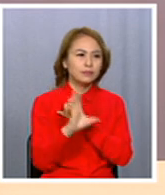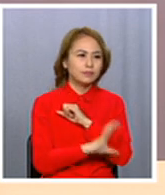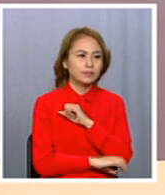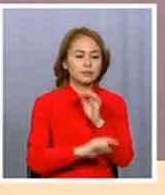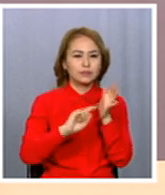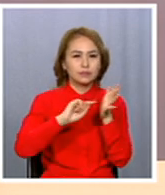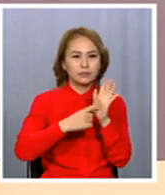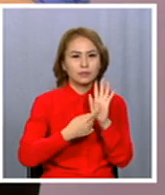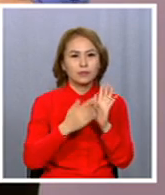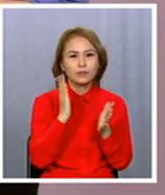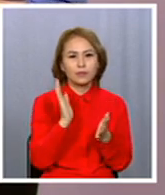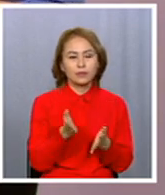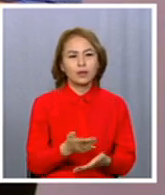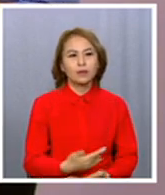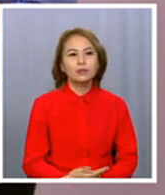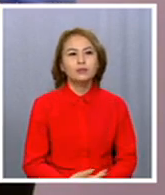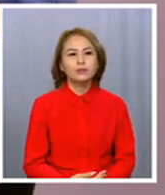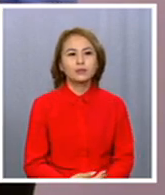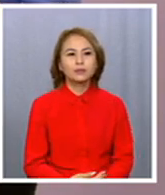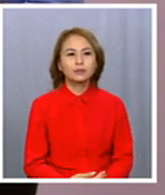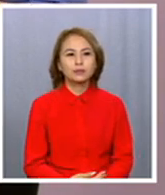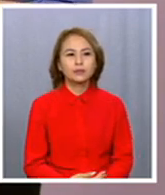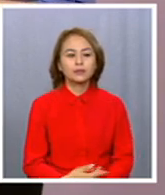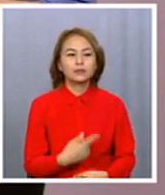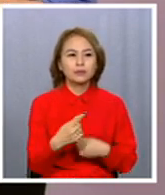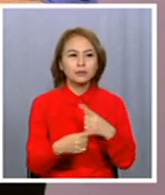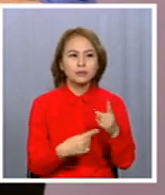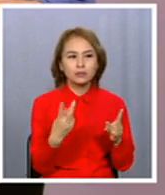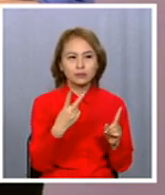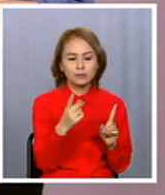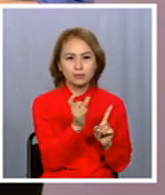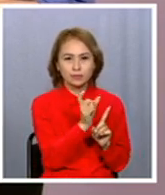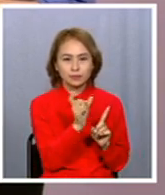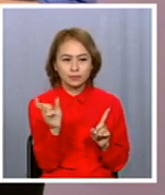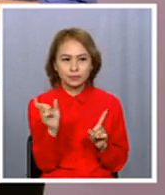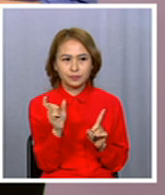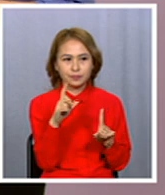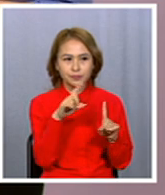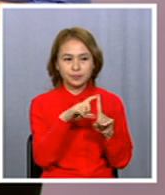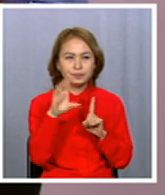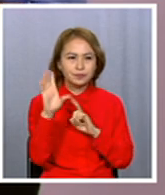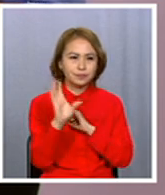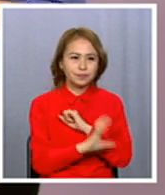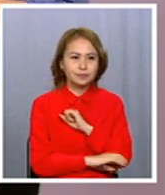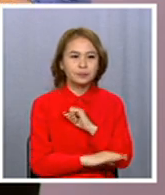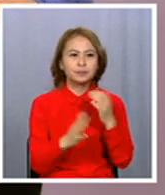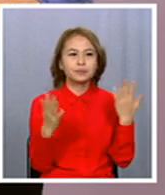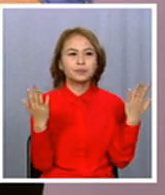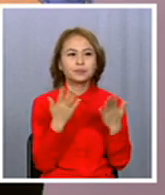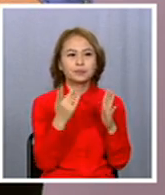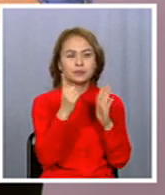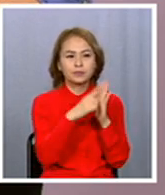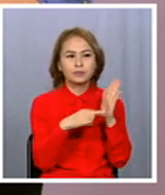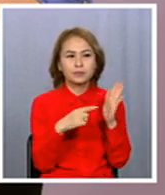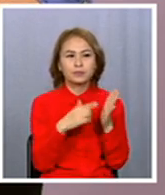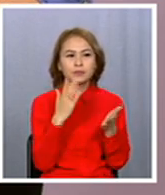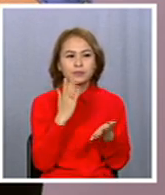нүкте қойылды. 2-ші сызбаға қарайық. Сөйлемнің соңында қандай тыныс белгісі тұр?